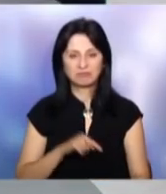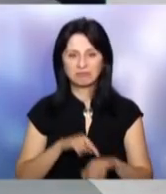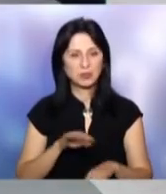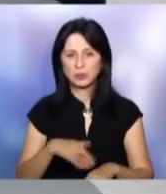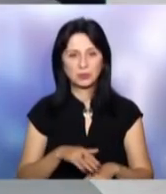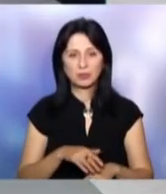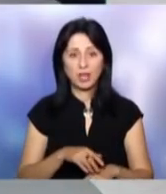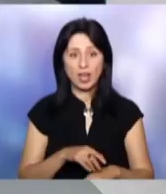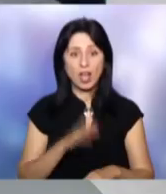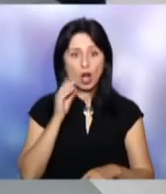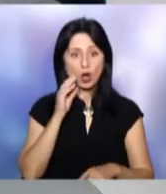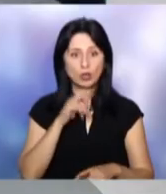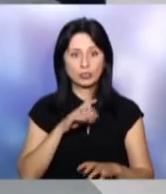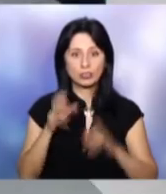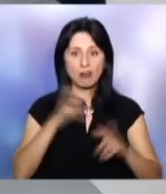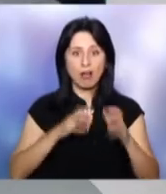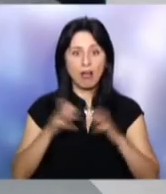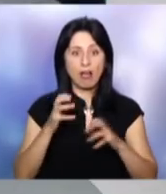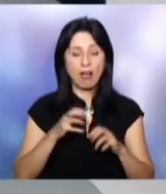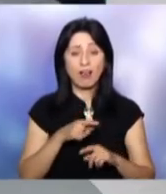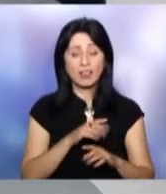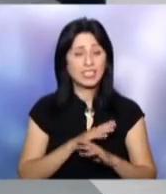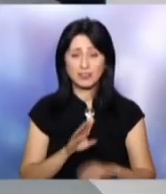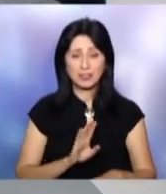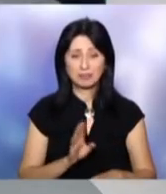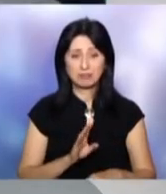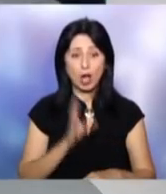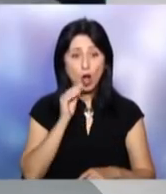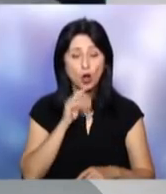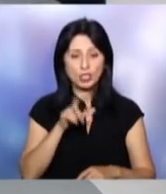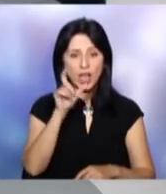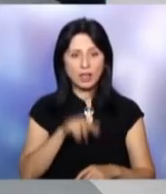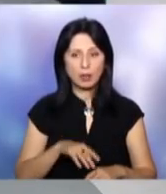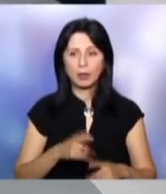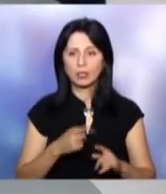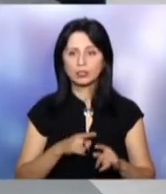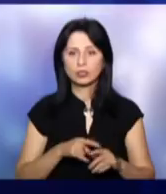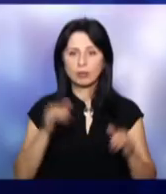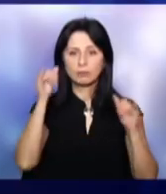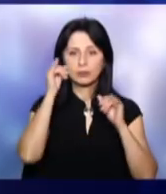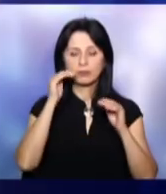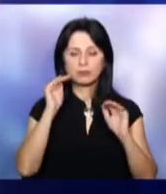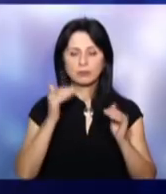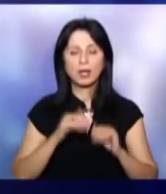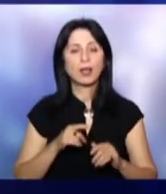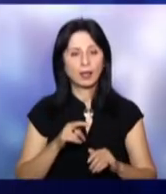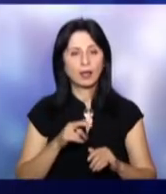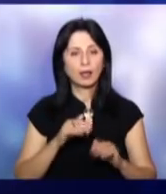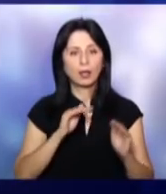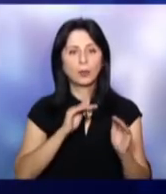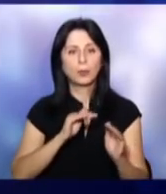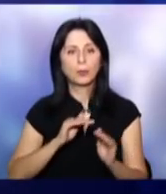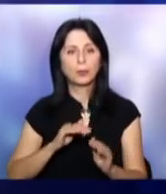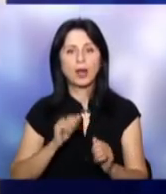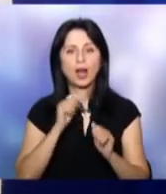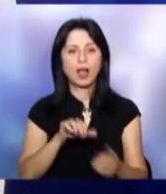გაქვს, ეს ხალხი რო რუზრუზებს ცოტა უფრო მეტად გაწუხებენ ვიდრე, მაგრამ ამ შეწუხების განცდაც აღარ გაქვს თანდათან და მიდიხარ ისე ტკბილად, როგორც